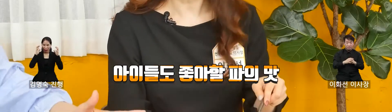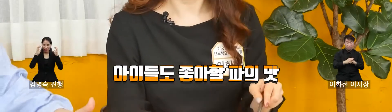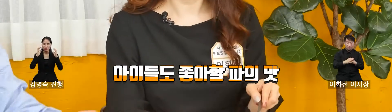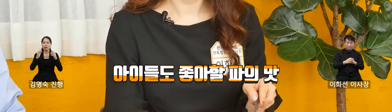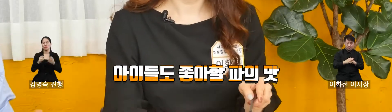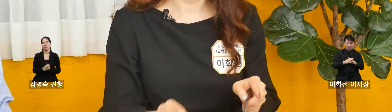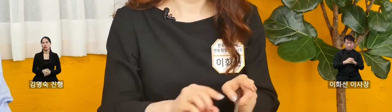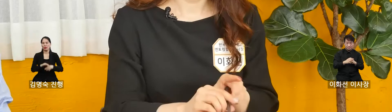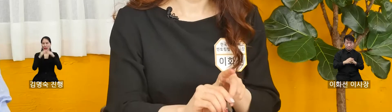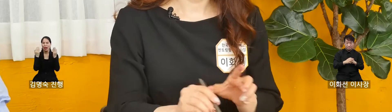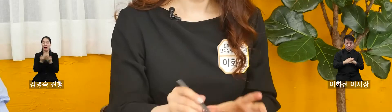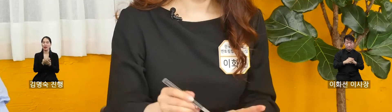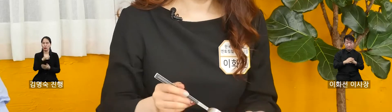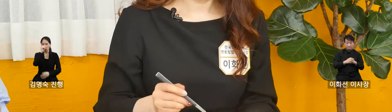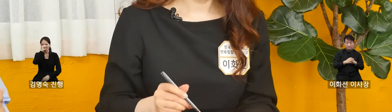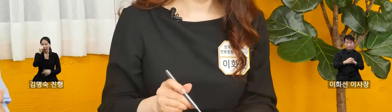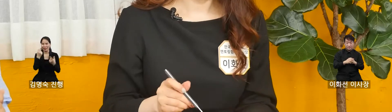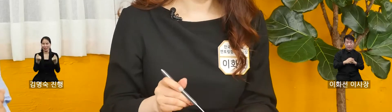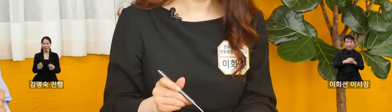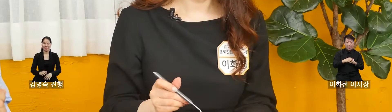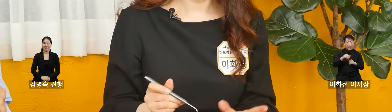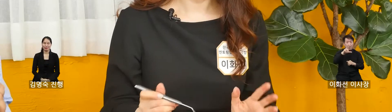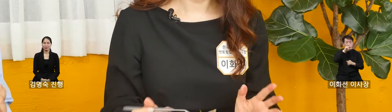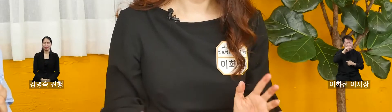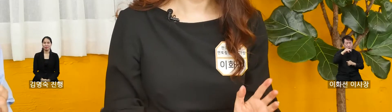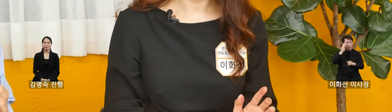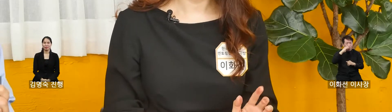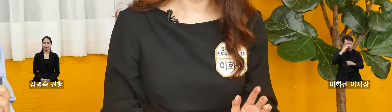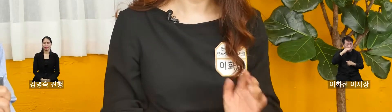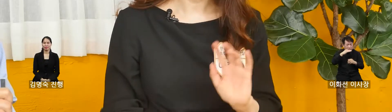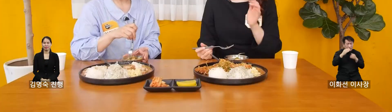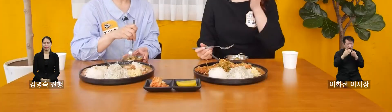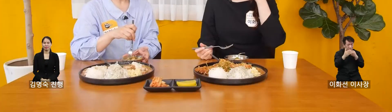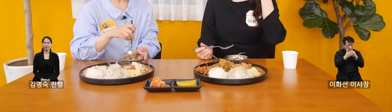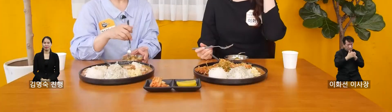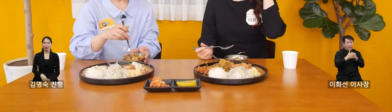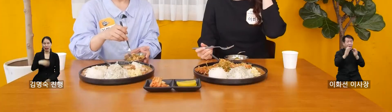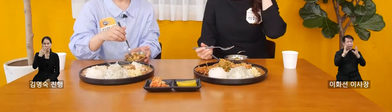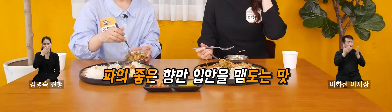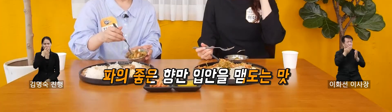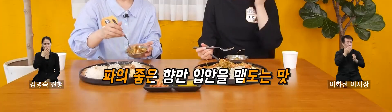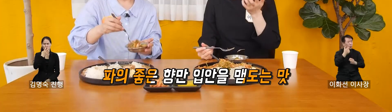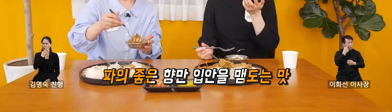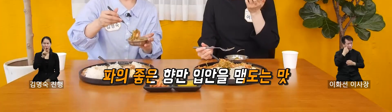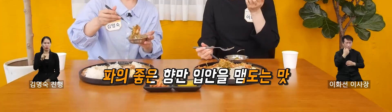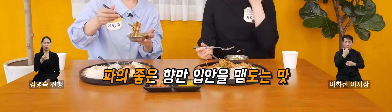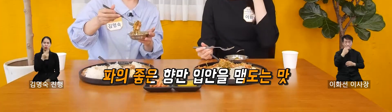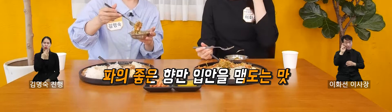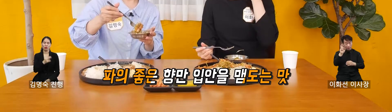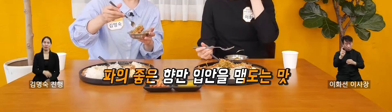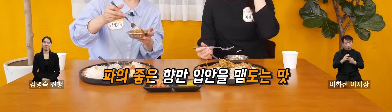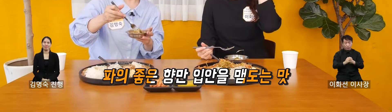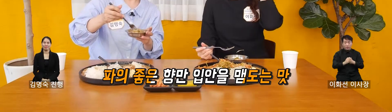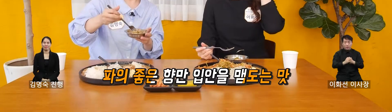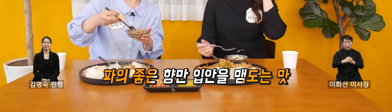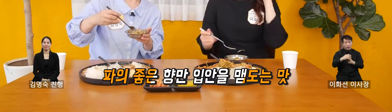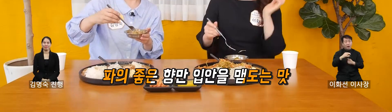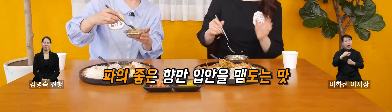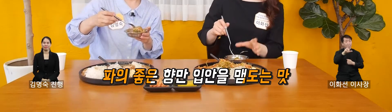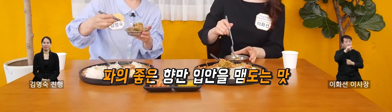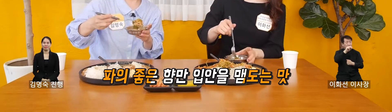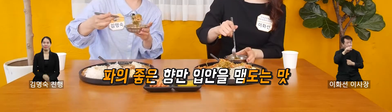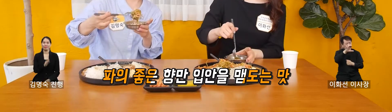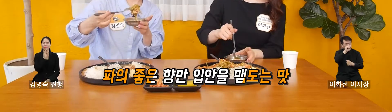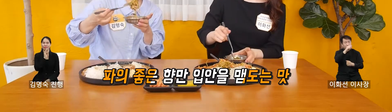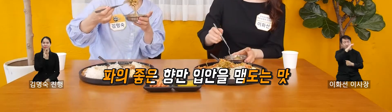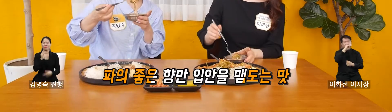빼고는 그렇죠. 다 좋아. 파에 그 매워서 아기들 못 먹을 것 같은 그런 맛은 없고 매운맛은 하나도 없어요. 파에 좋은 향만 계속 남아 있는 것